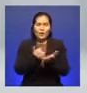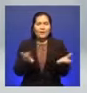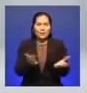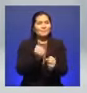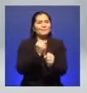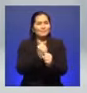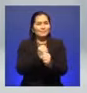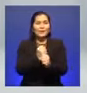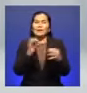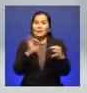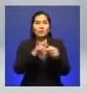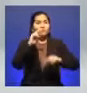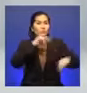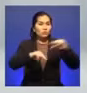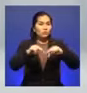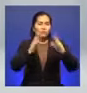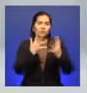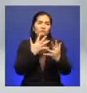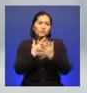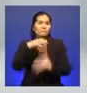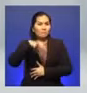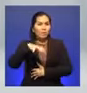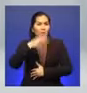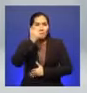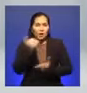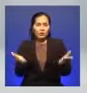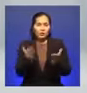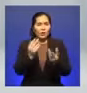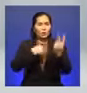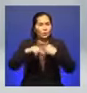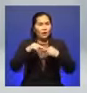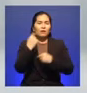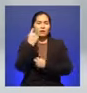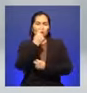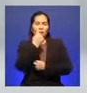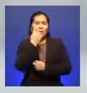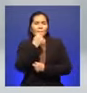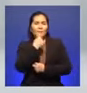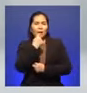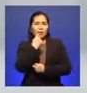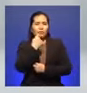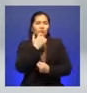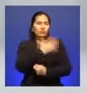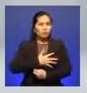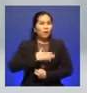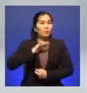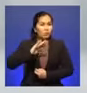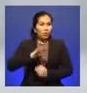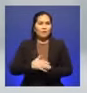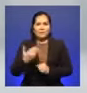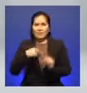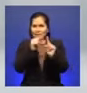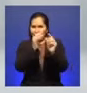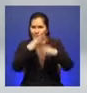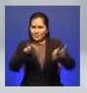งานในส่วนของการเข้าถึงระบบบริการสุขภาพในเรือนจำจะเห็นได้ว่าคุณสิริรัตน์พูดคีย์เวิร์ดสำ